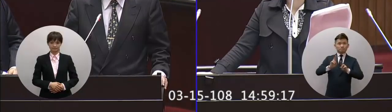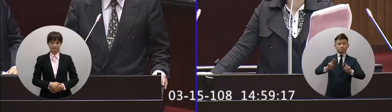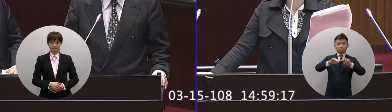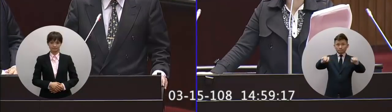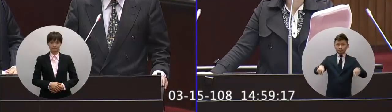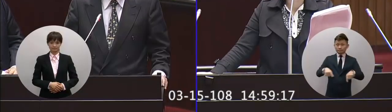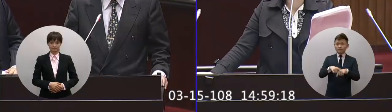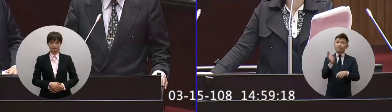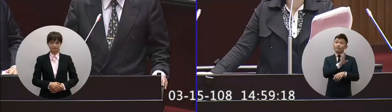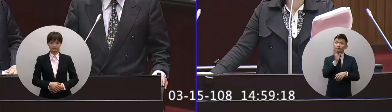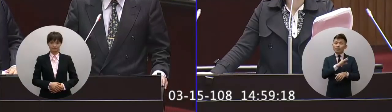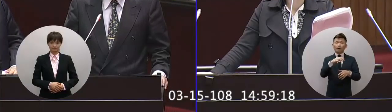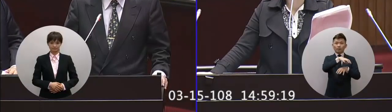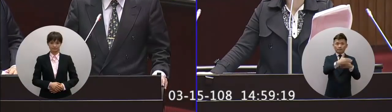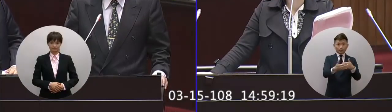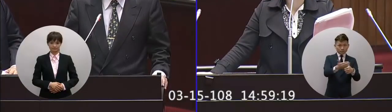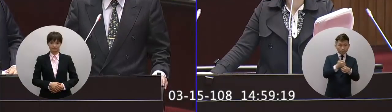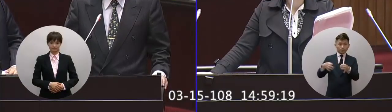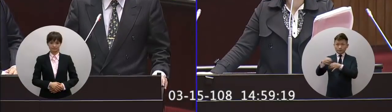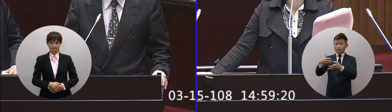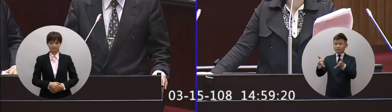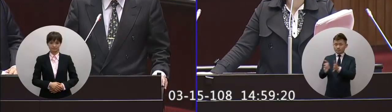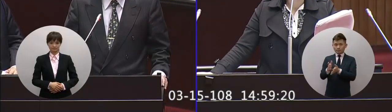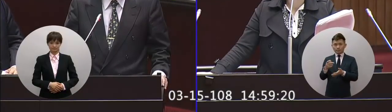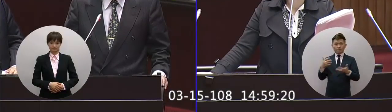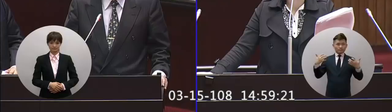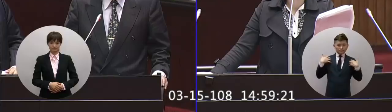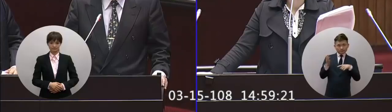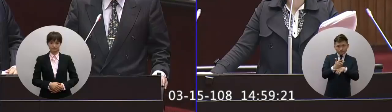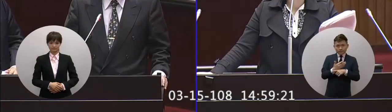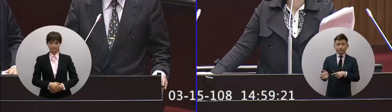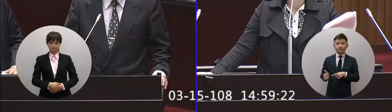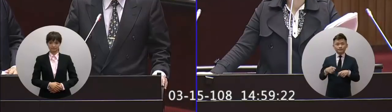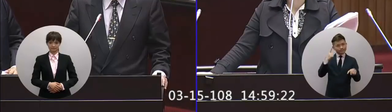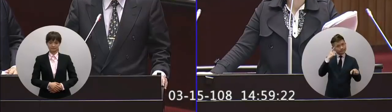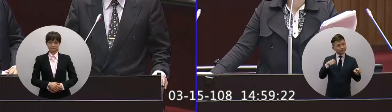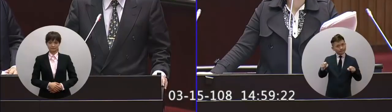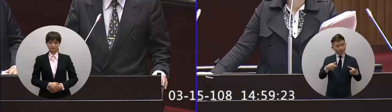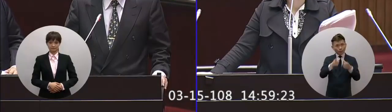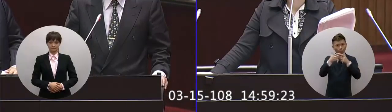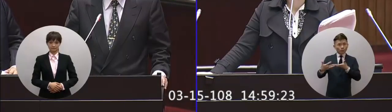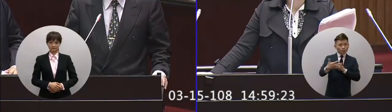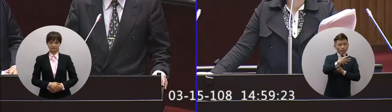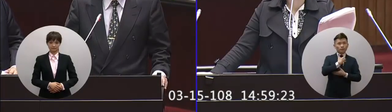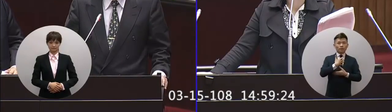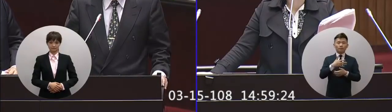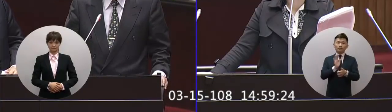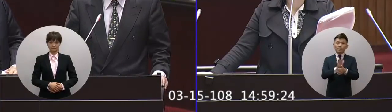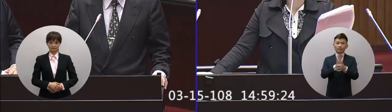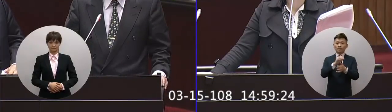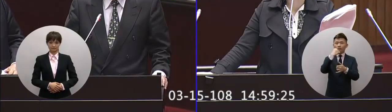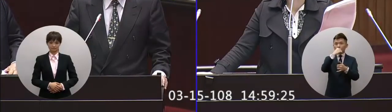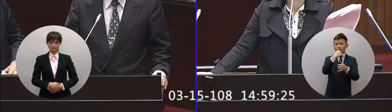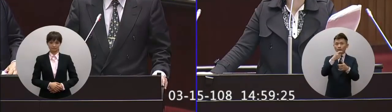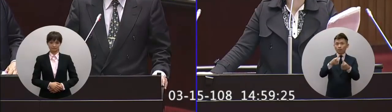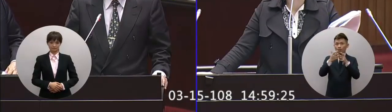机制正由环保署、经济部分别就其业管的范畴研拟这个回收的政策，辅导国内合格